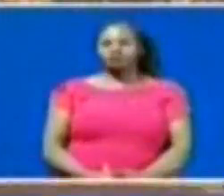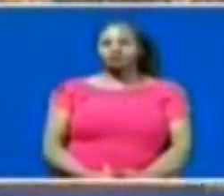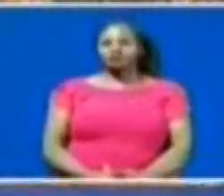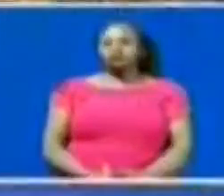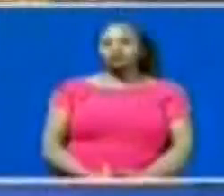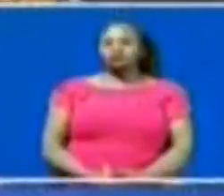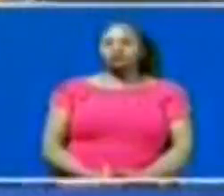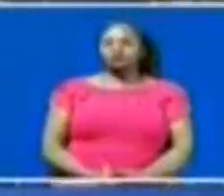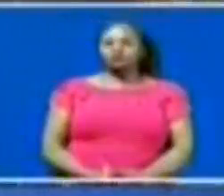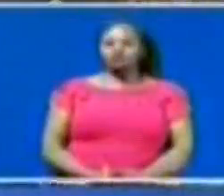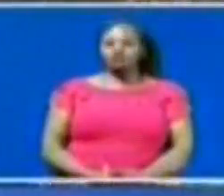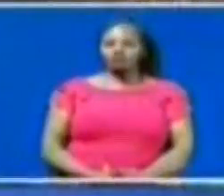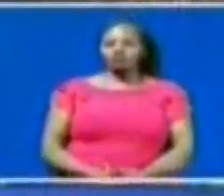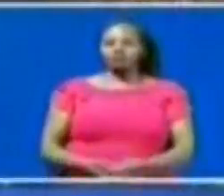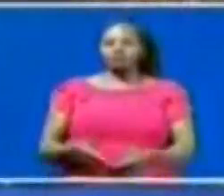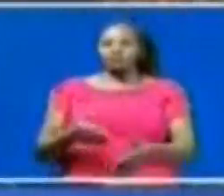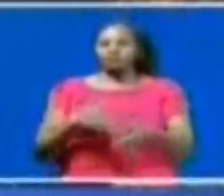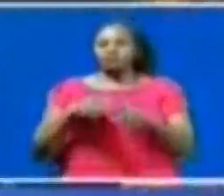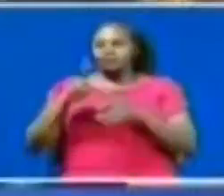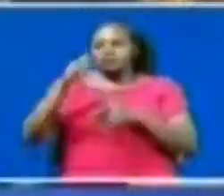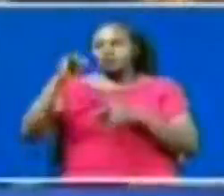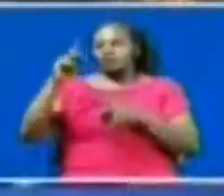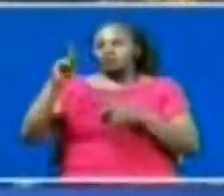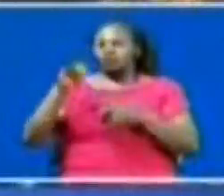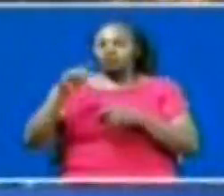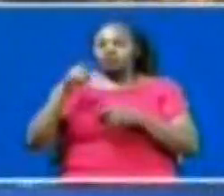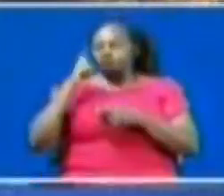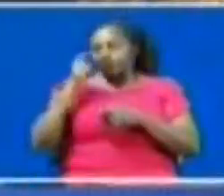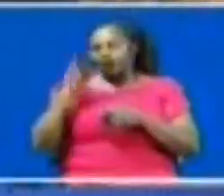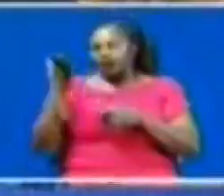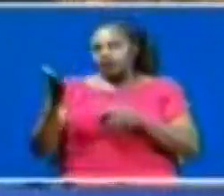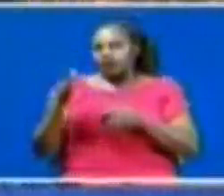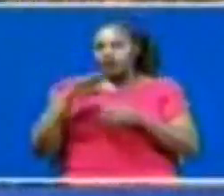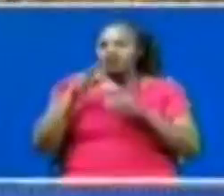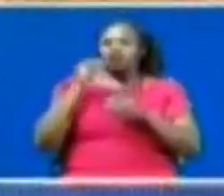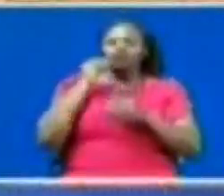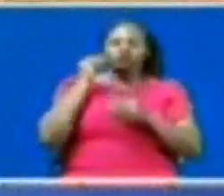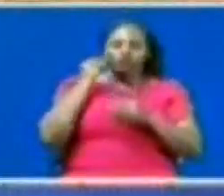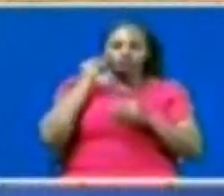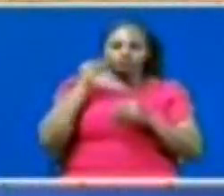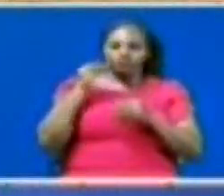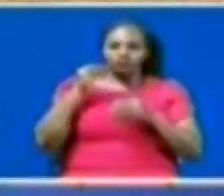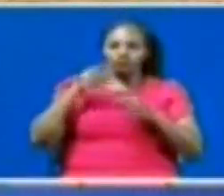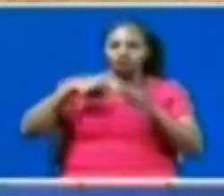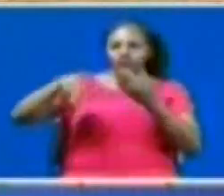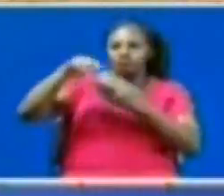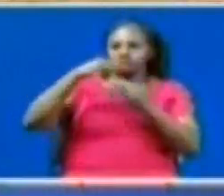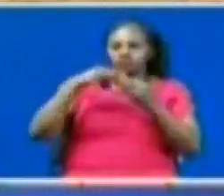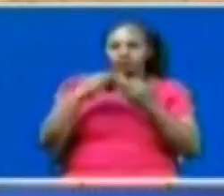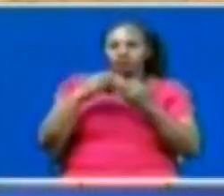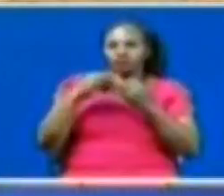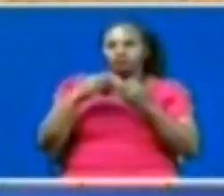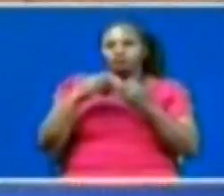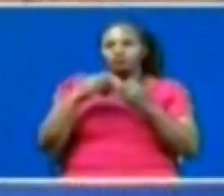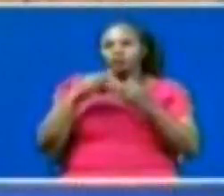Tunambua nyayo taratibu hadi katika eneo hili la Kainuk, kaunti ya Turkana. Nyumba hii iliyozungukwa na ua na matawi yaliyojotea